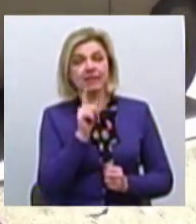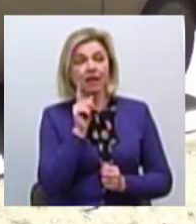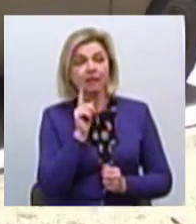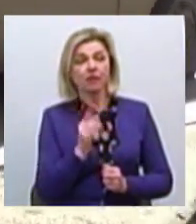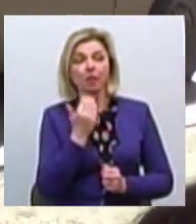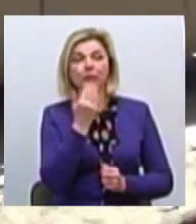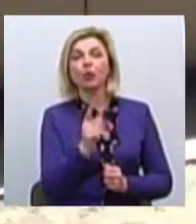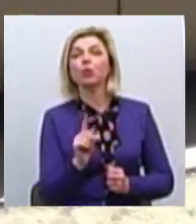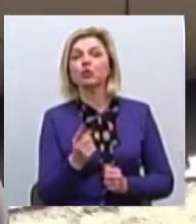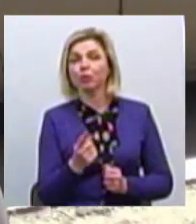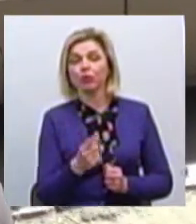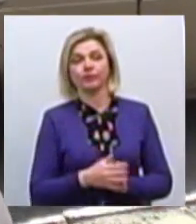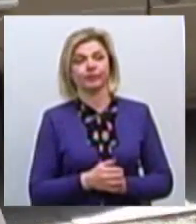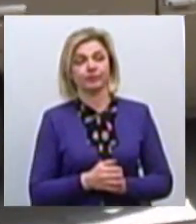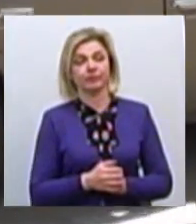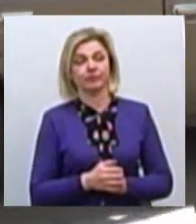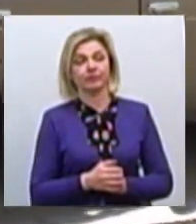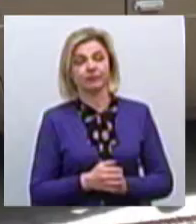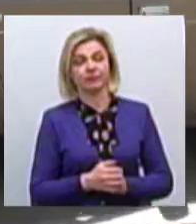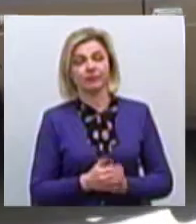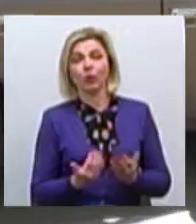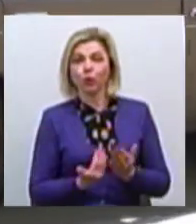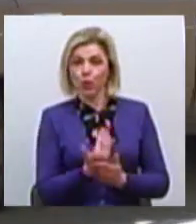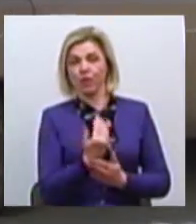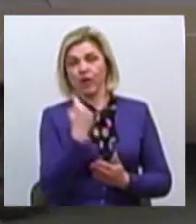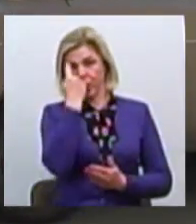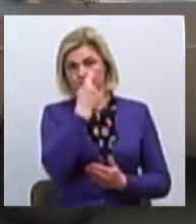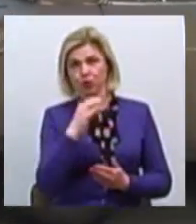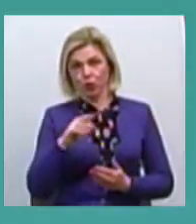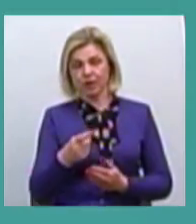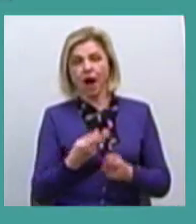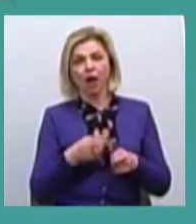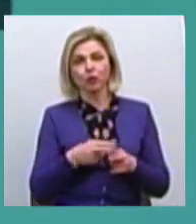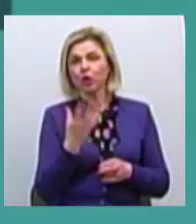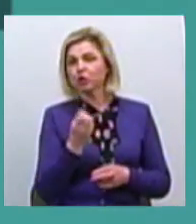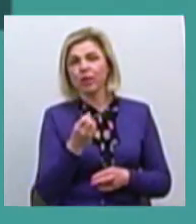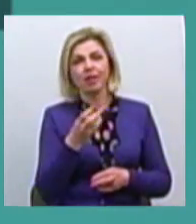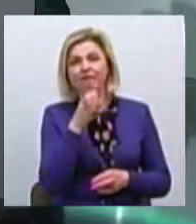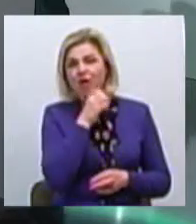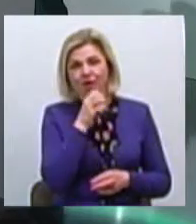за Зеленського? Тому що нова личність, яка ще не воровала.